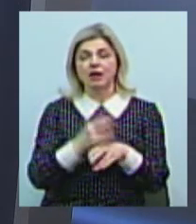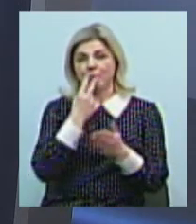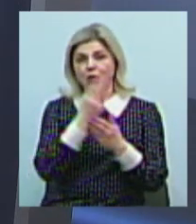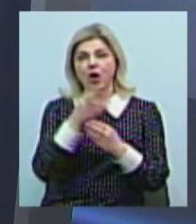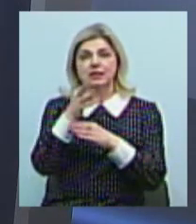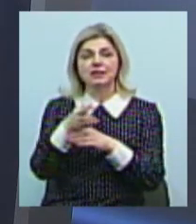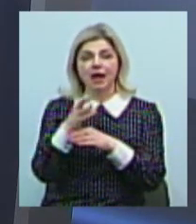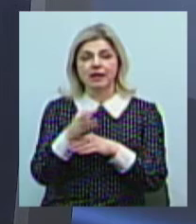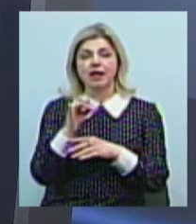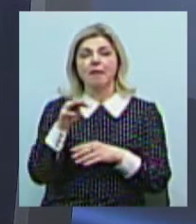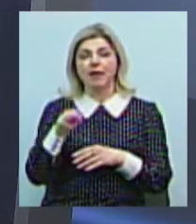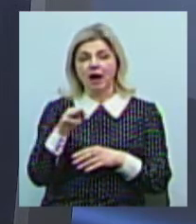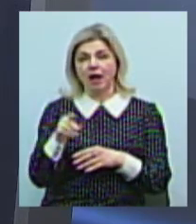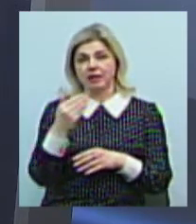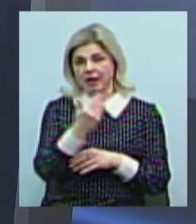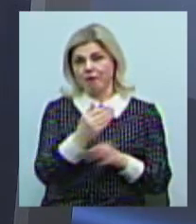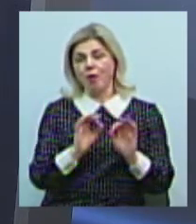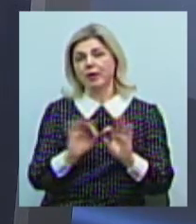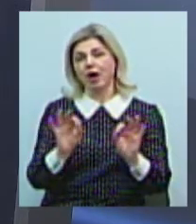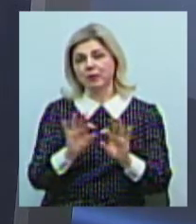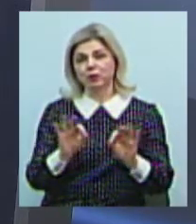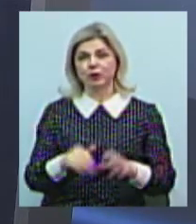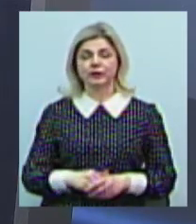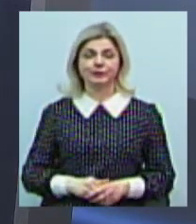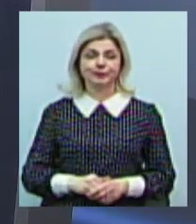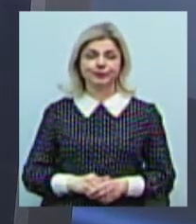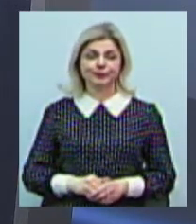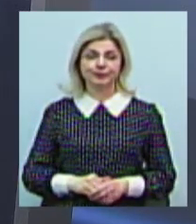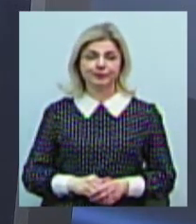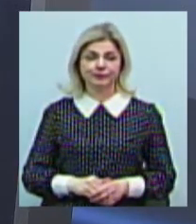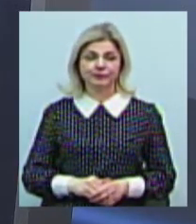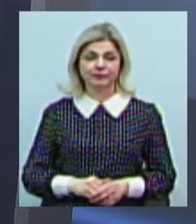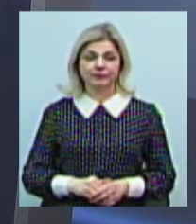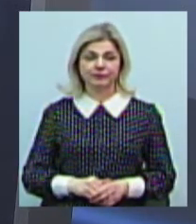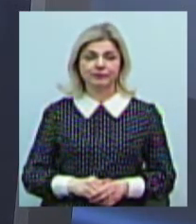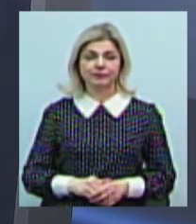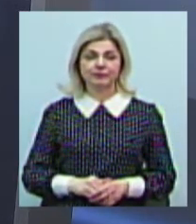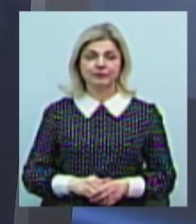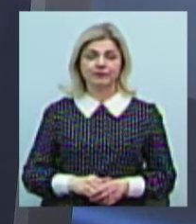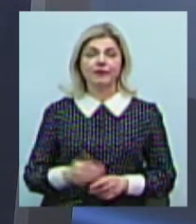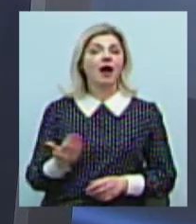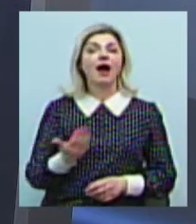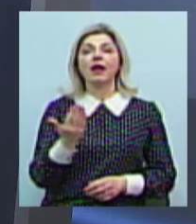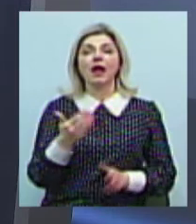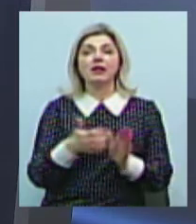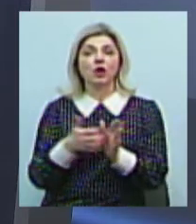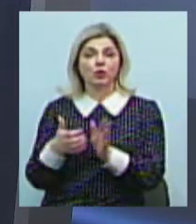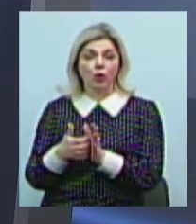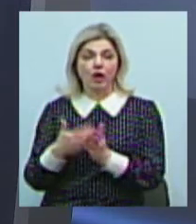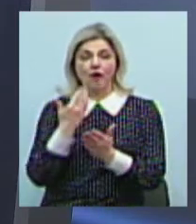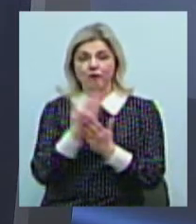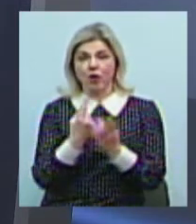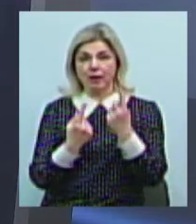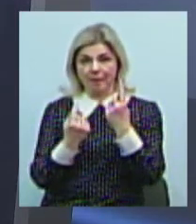і Михаїл його прокоментує. Тобто, які саме недоліки? Ось з'явився